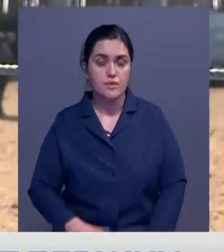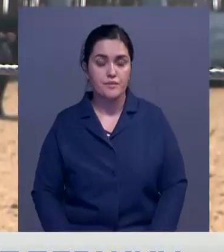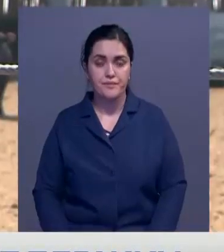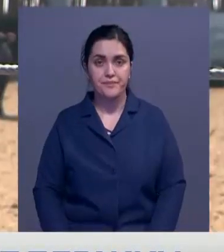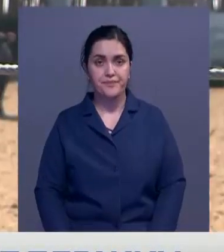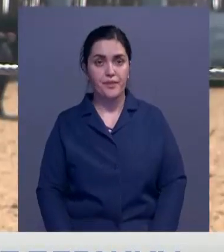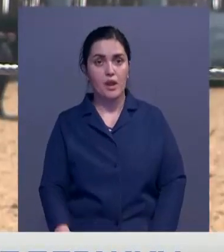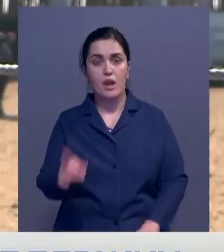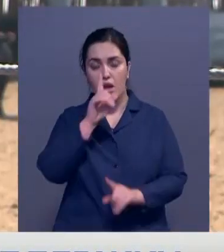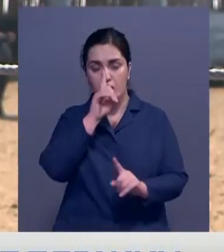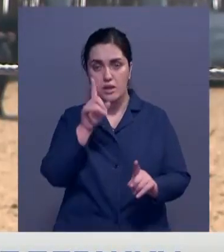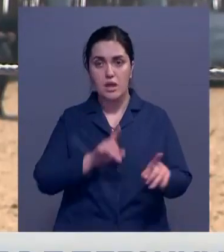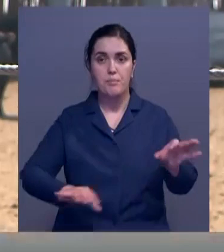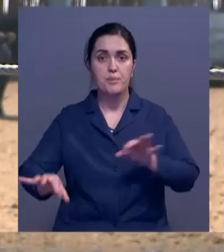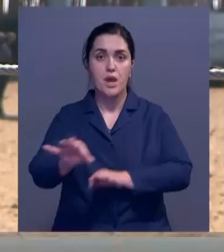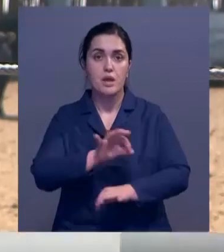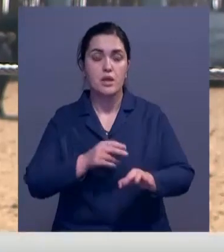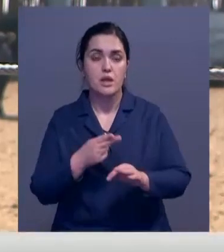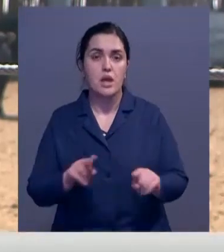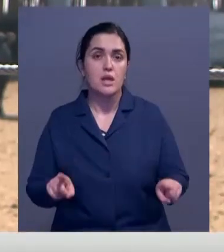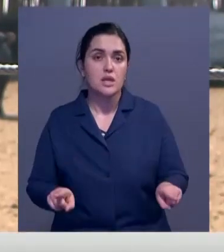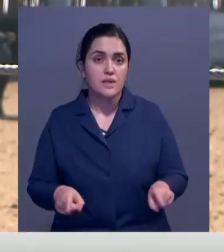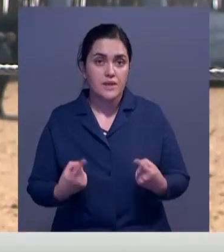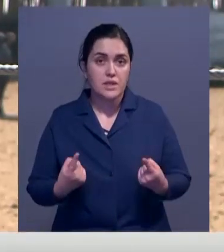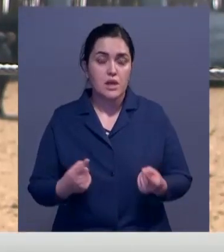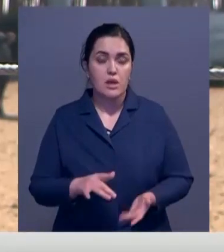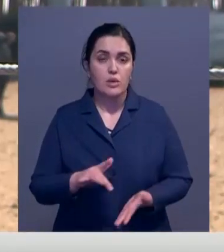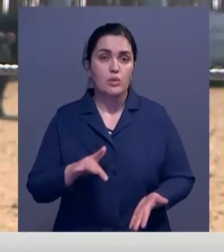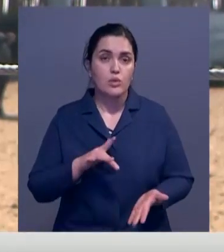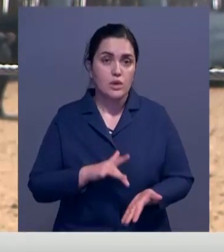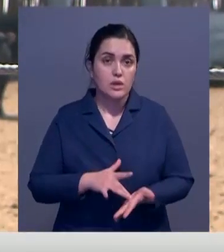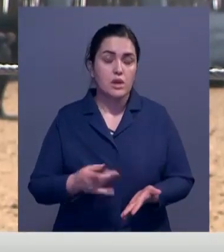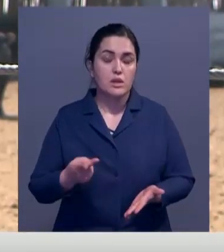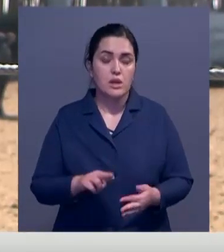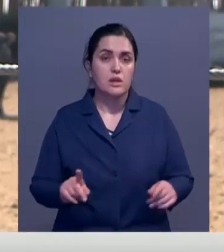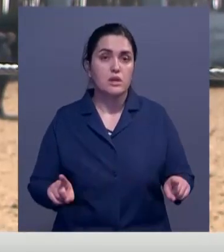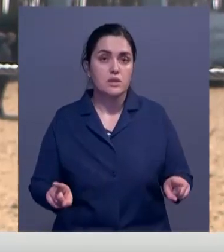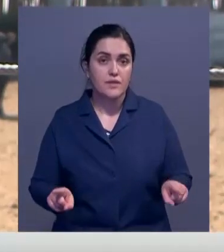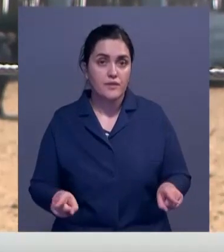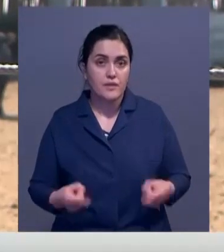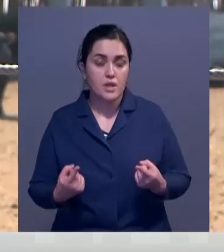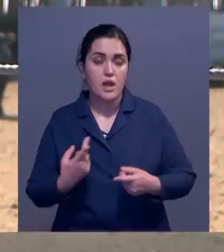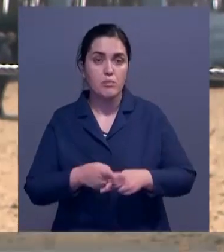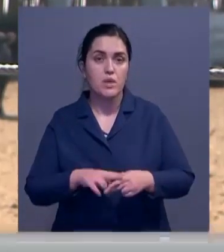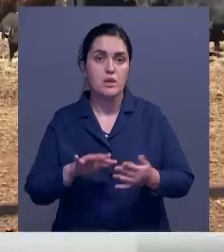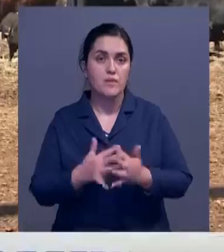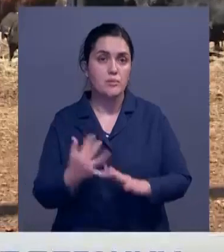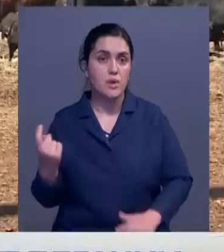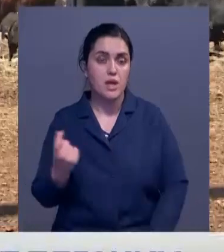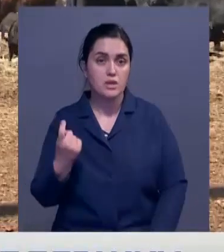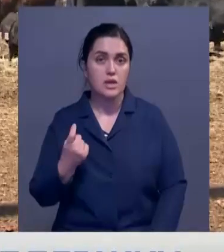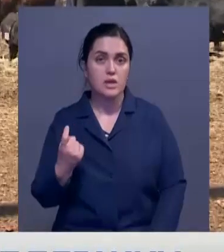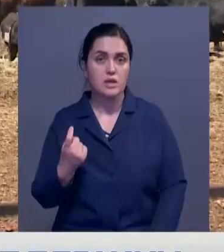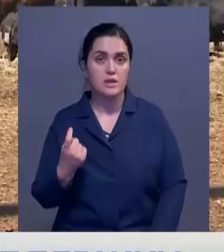проект, как он у нас задумывался, для развития региона. Именно развитие малых фермерских хозяйств, чтобы